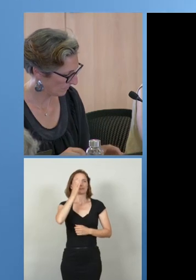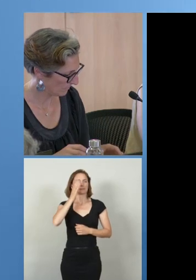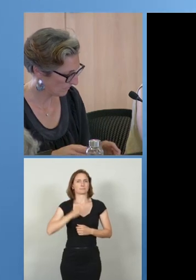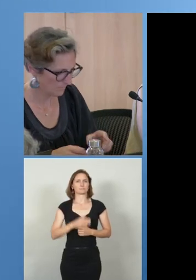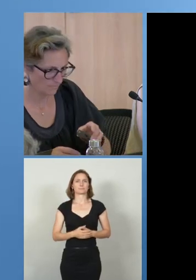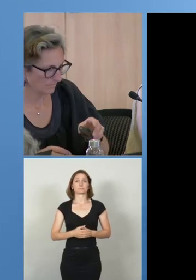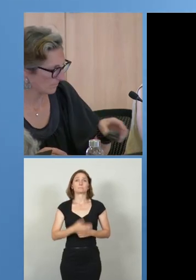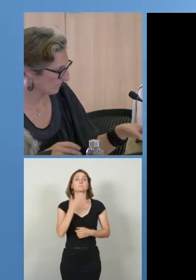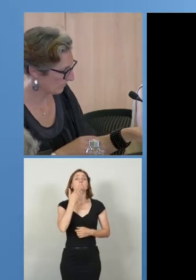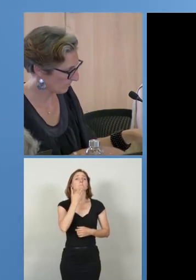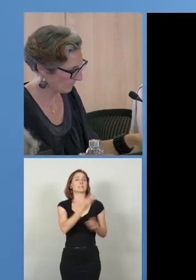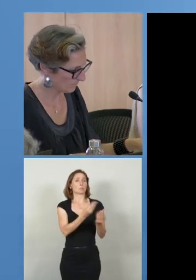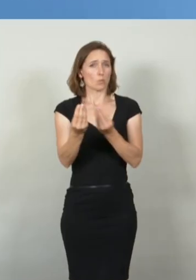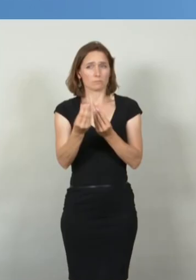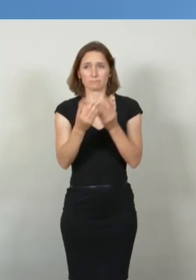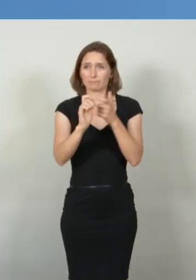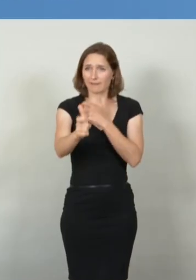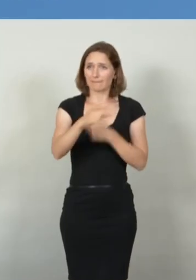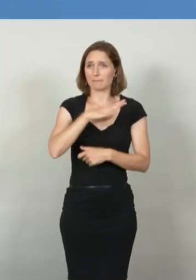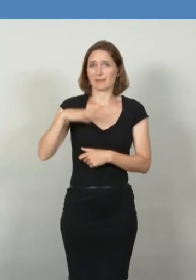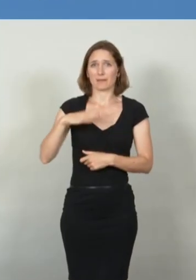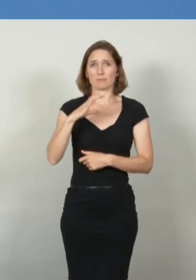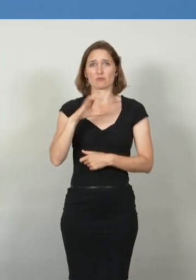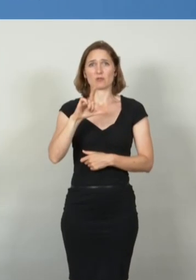merci beaucoup madame Chalas